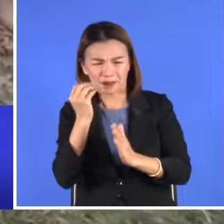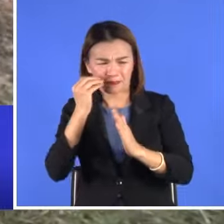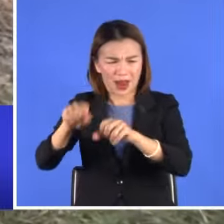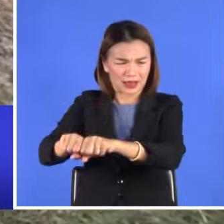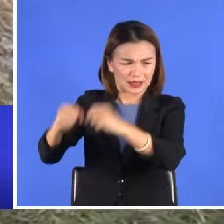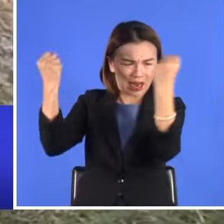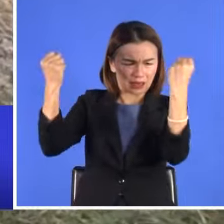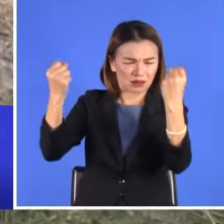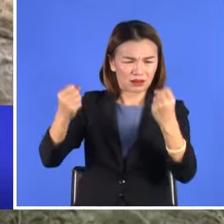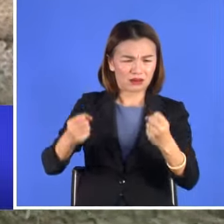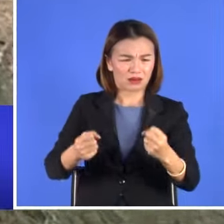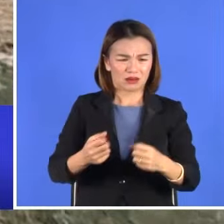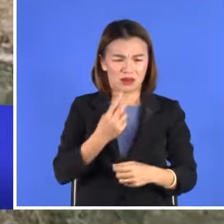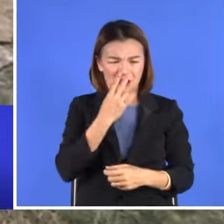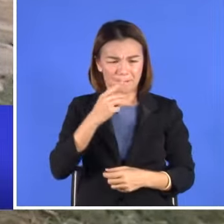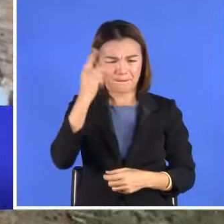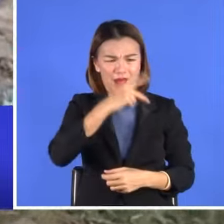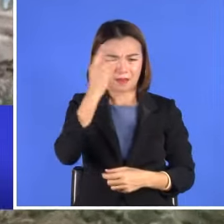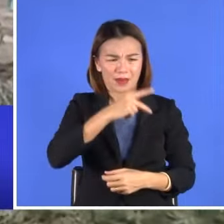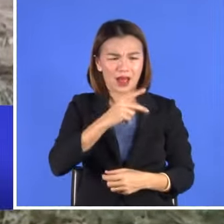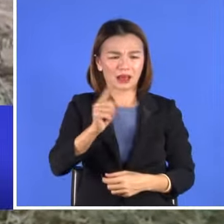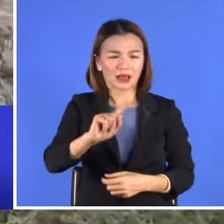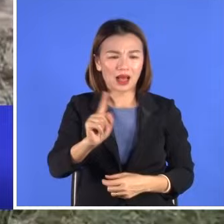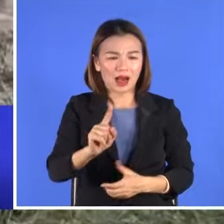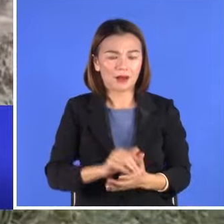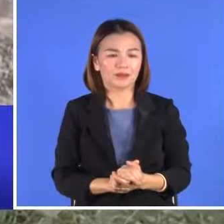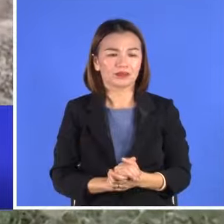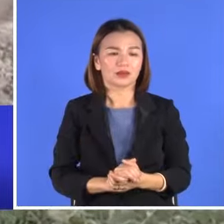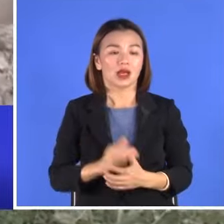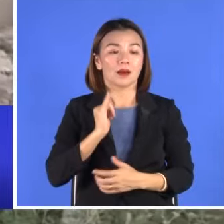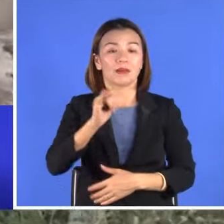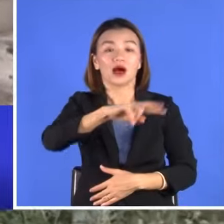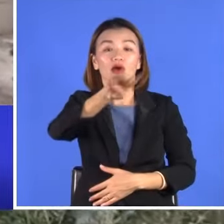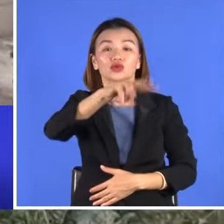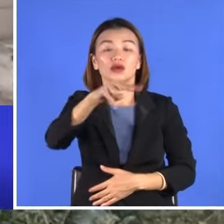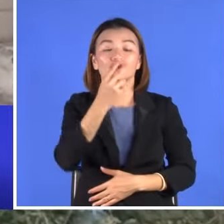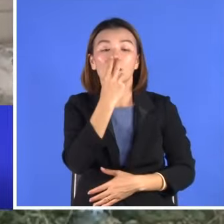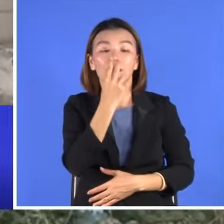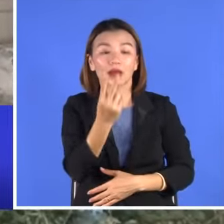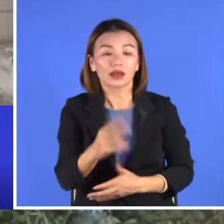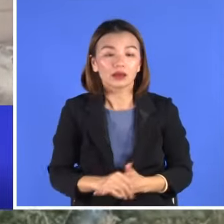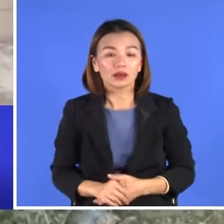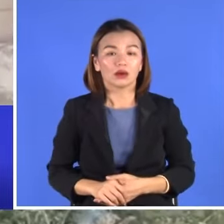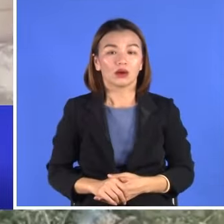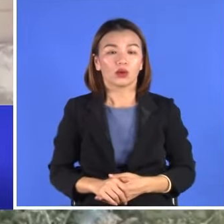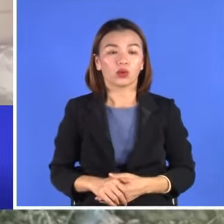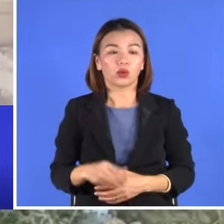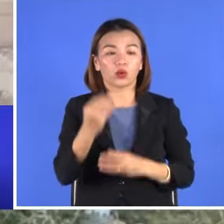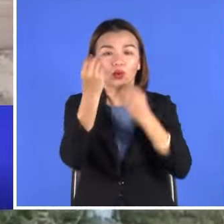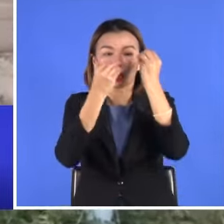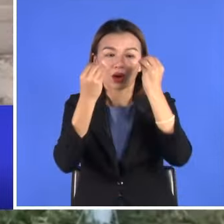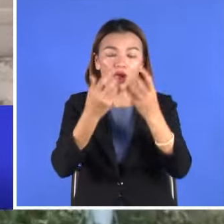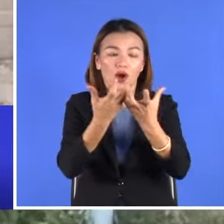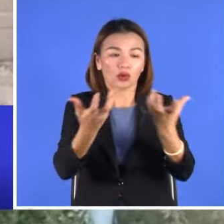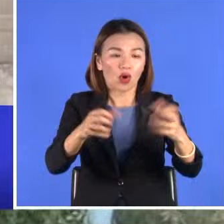รู้ว่าเนี่ยถูกเปิดแบบนี้เนี่ยเกิดอะไรขึ้นหรือเปล่าเขาก็เลยมาตรวจสอบดูสิ่งที่เห็นนี่โอ้โหลมจะจับเลยค่ะของพังของ